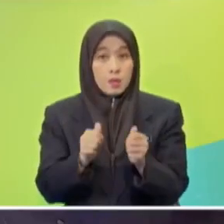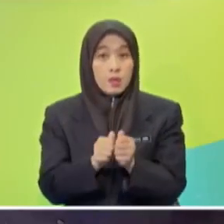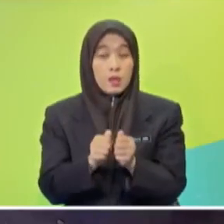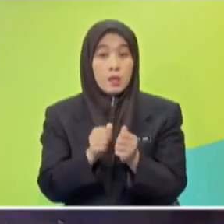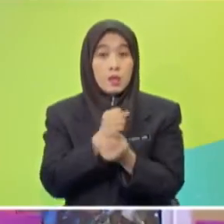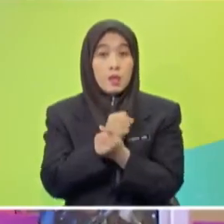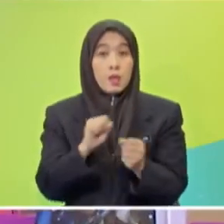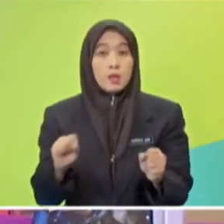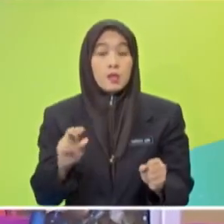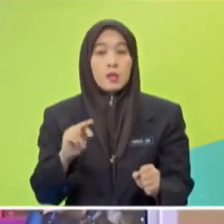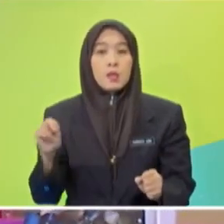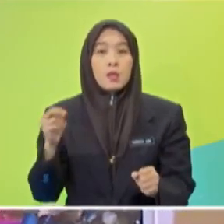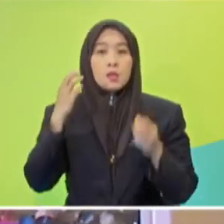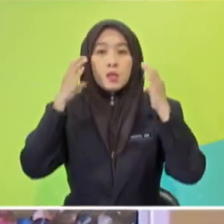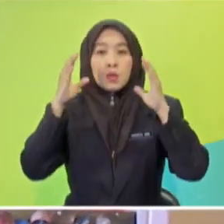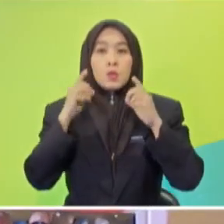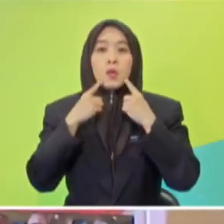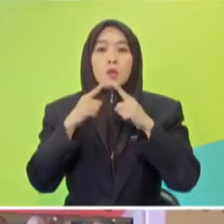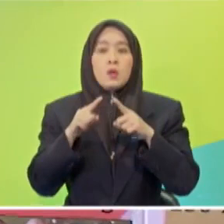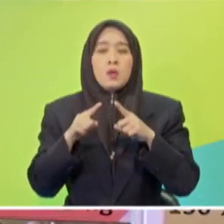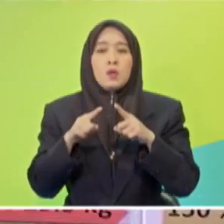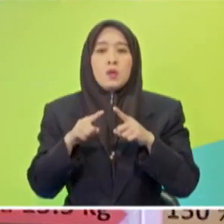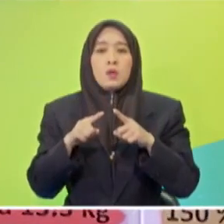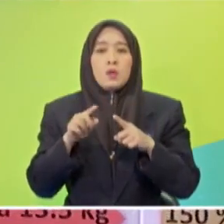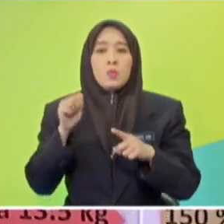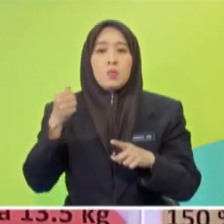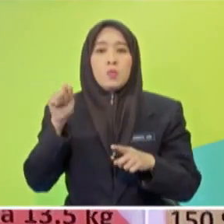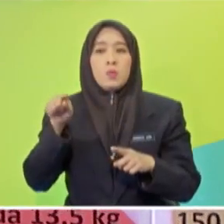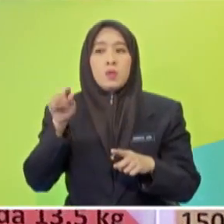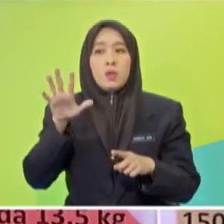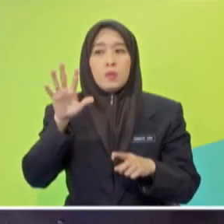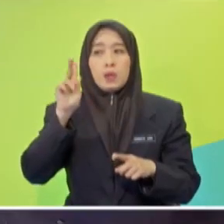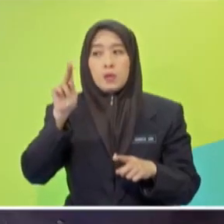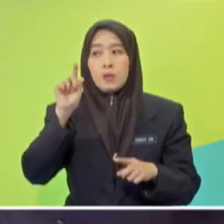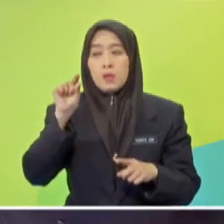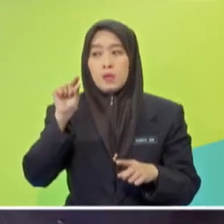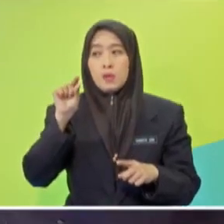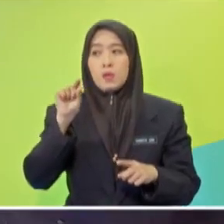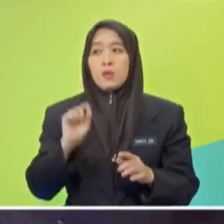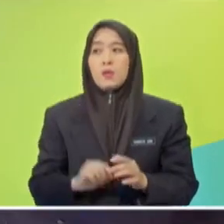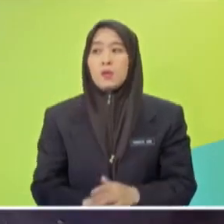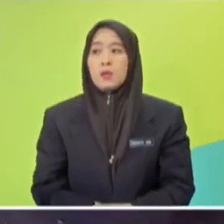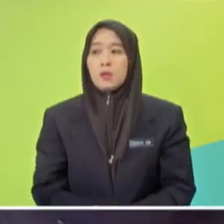Oke 10 populalahan 5 kizi Oke kita Nia Oke